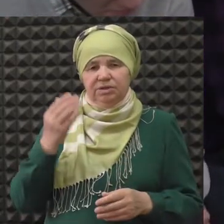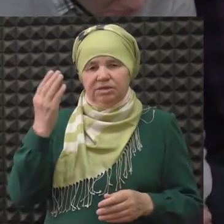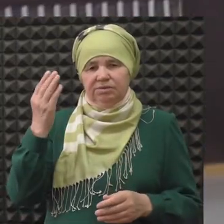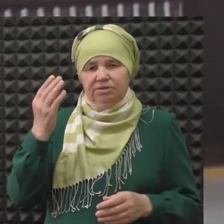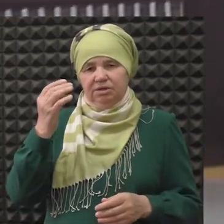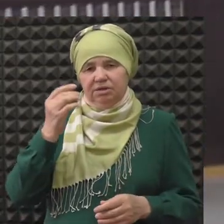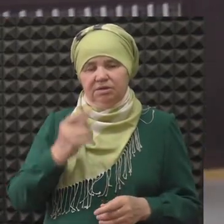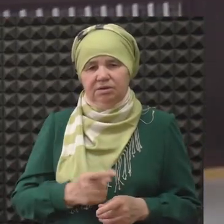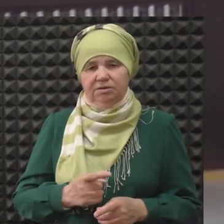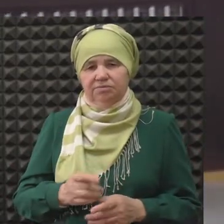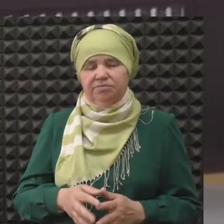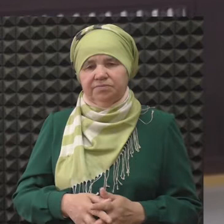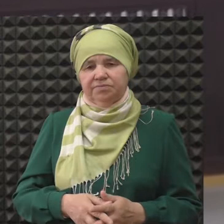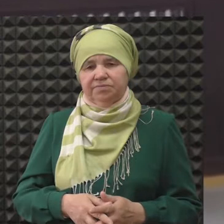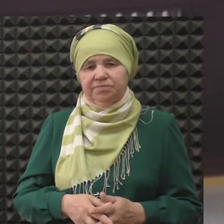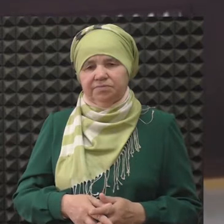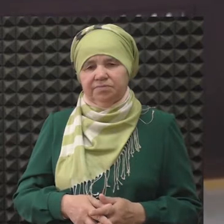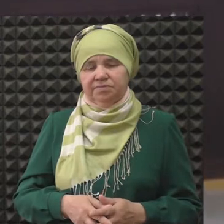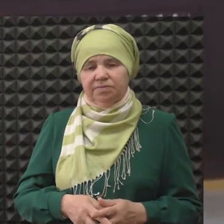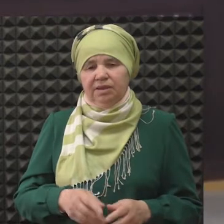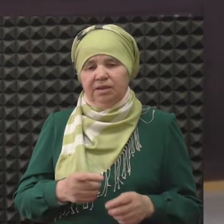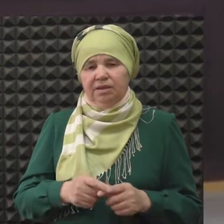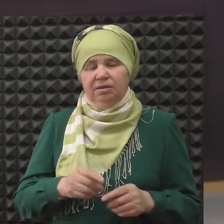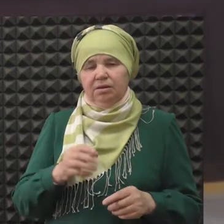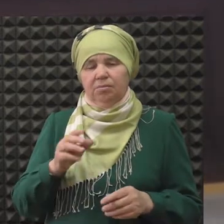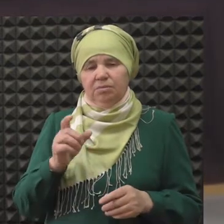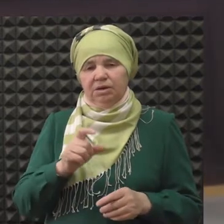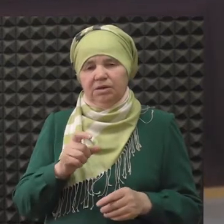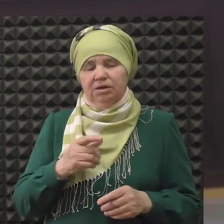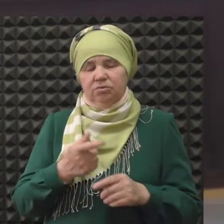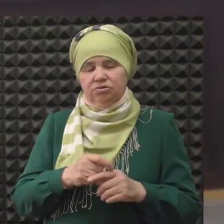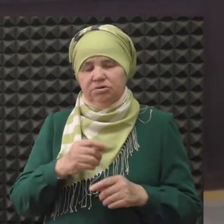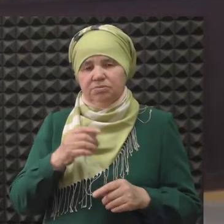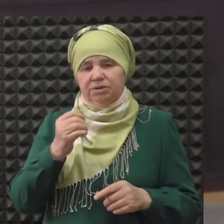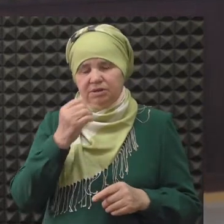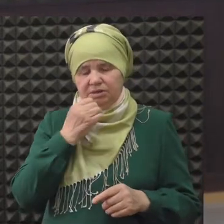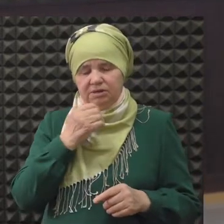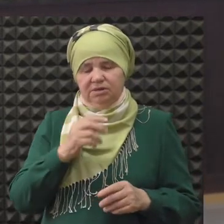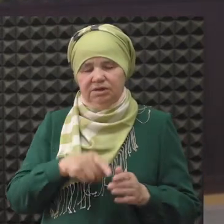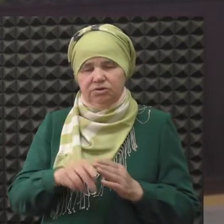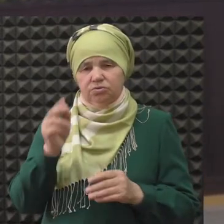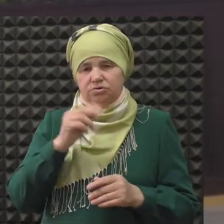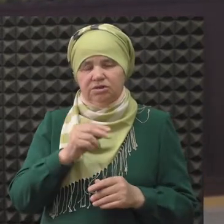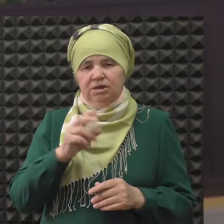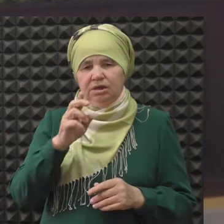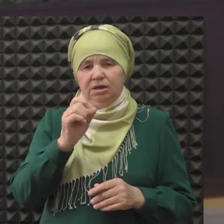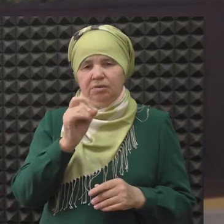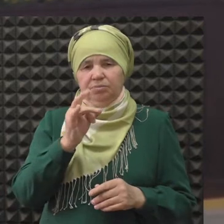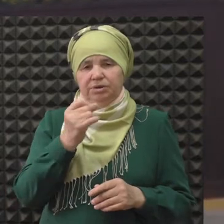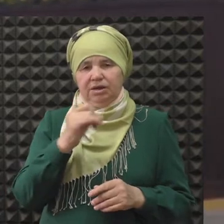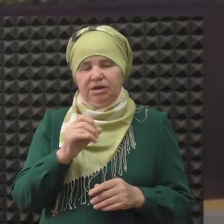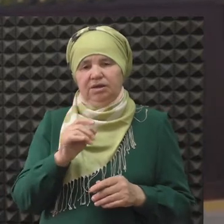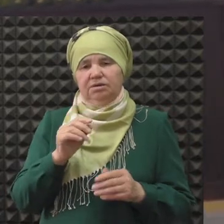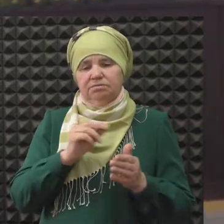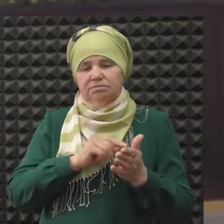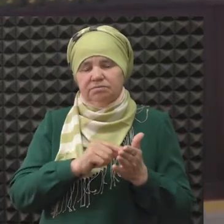Всевышнего. Как я начал Брайль учить у Малика Ханум, это вот я помню, это, альхамдулилля, это было тоже